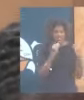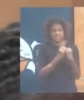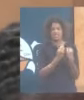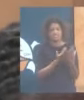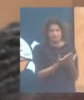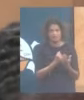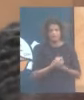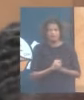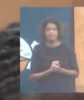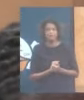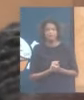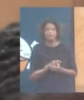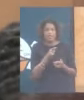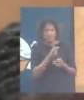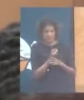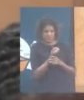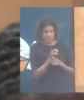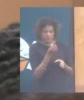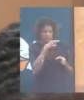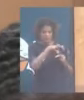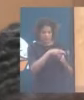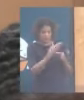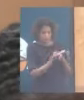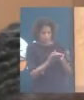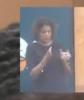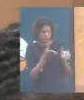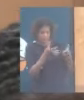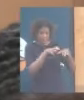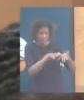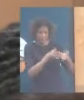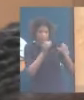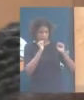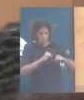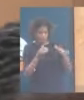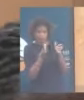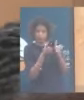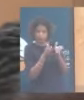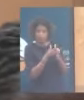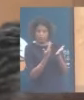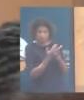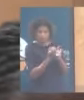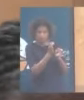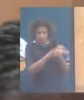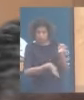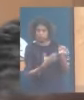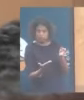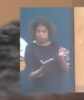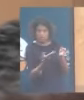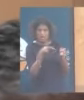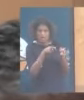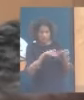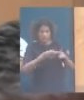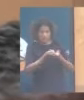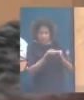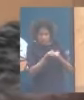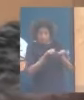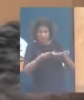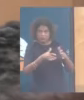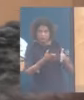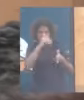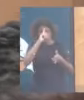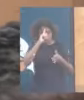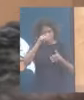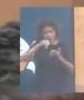financement étant voté par une assemblée, nous pouvons demander des comptes du mode de gestion, parce que nous avons été destinataires de